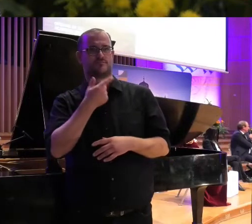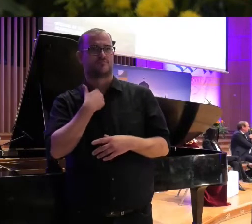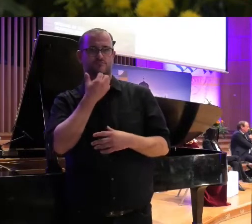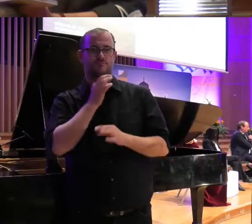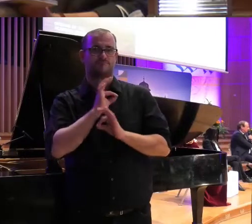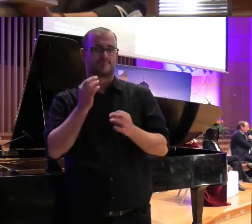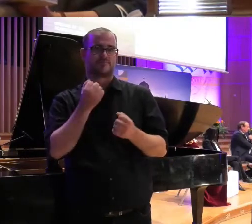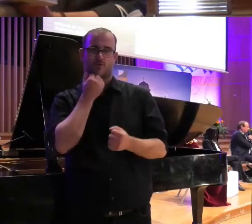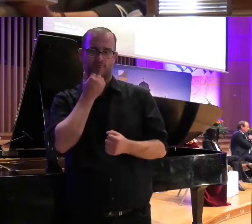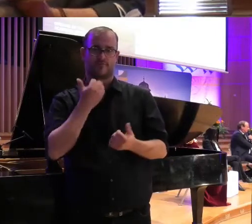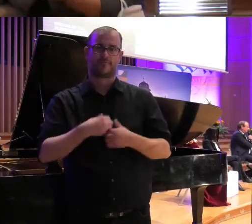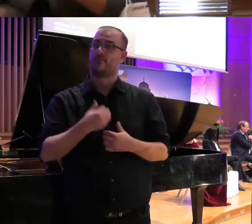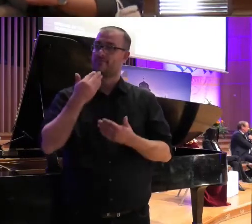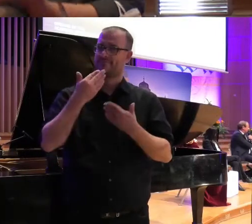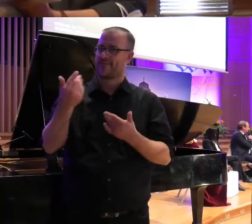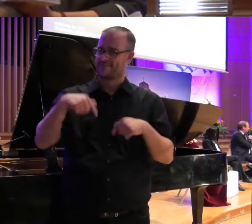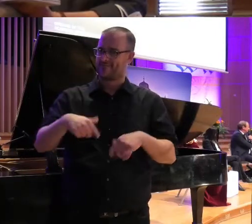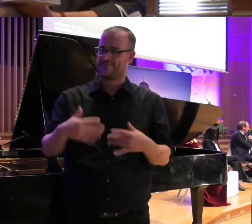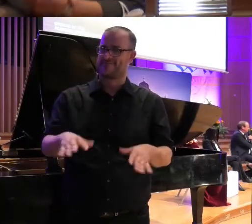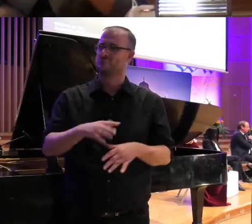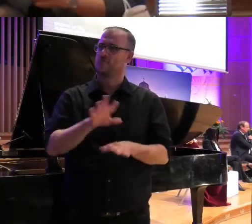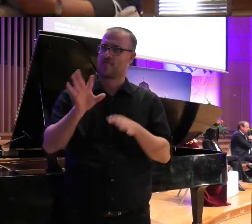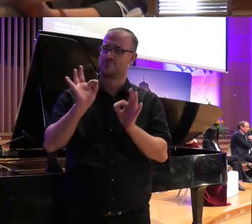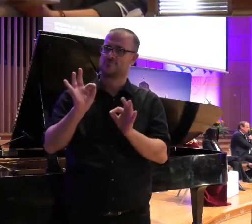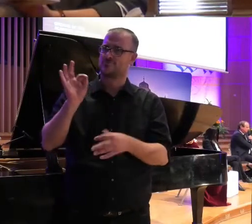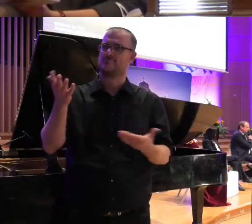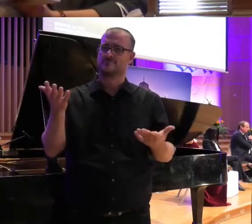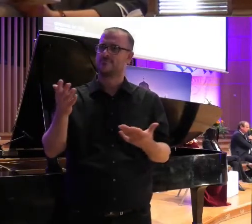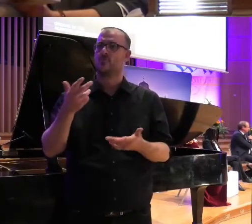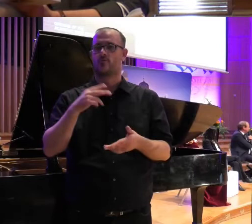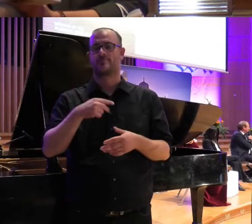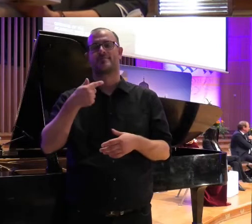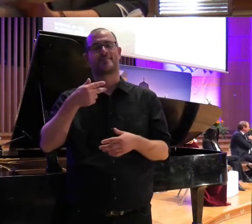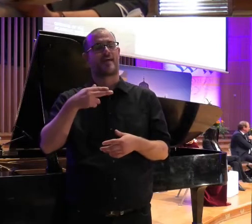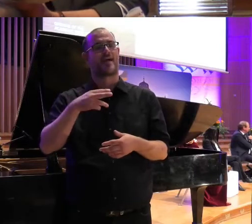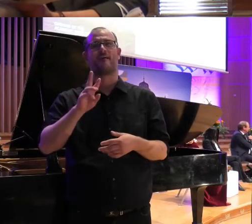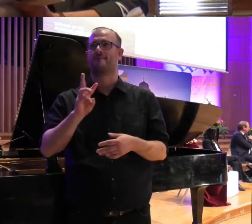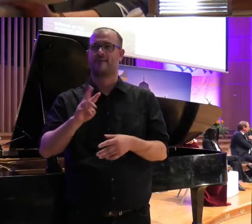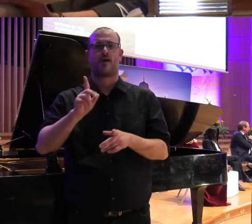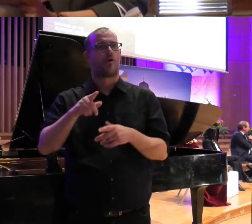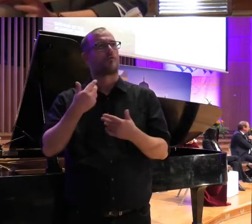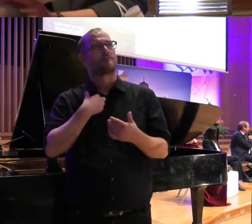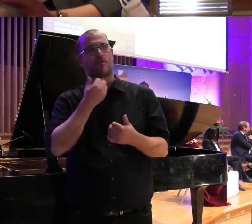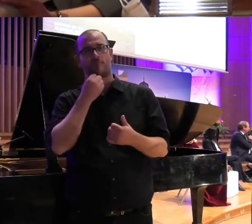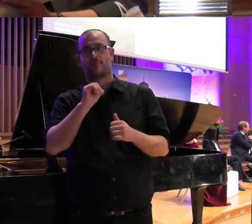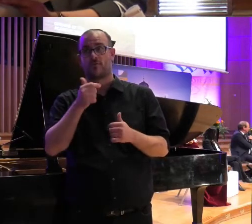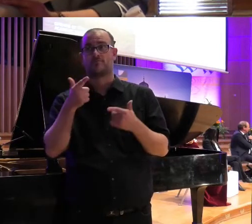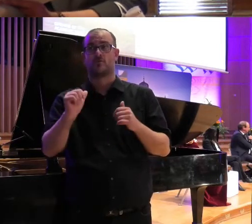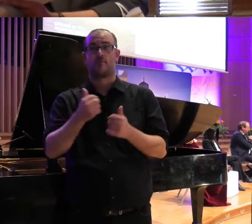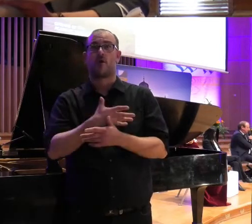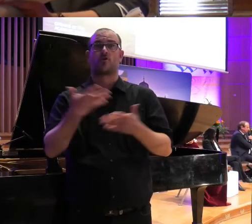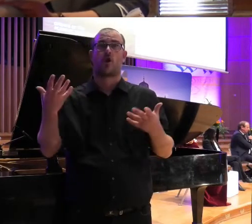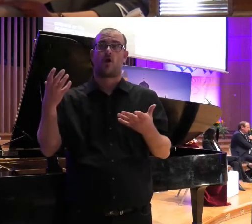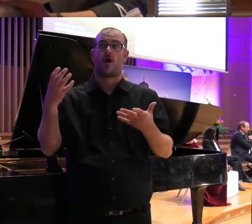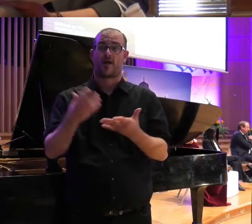Ihnen sehr, dass Sie bei uns waren. Ich wünsche Ihnen alles Gute und dem THW natürlich auch, dass wir es hoffentlich nicht mehr zu so großen Einsätzen